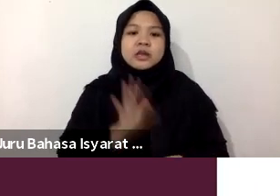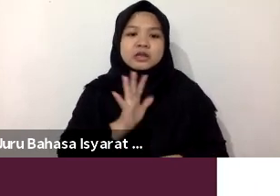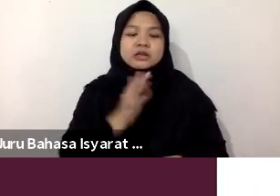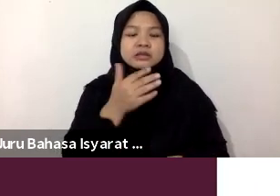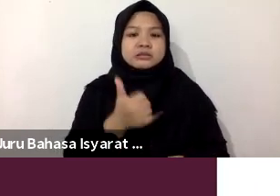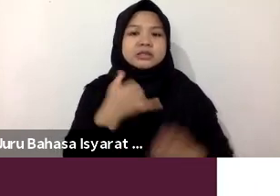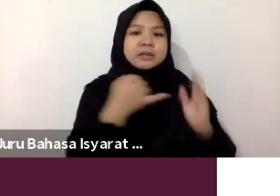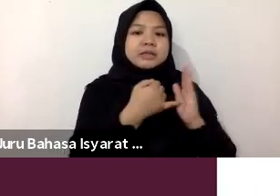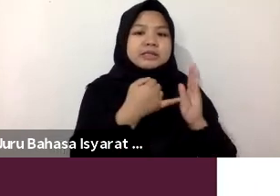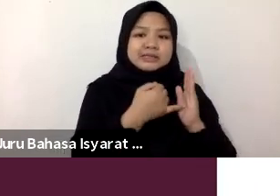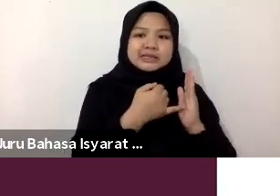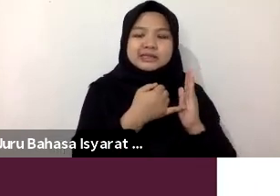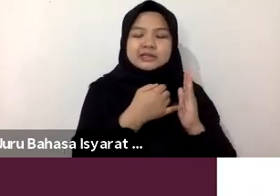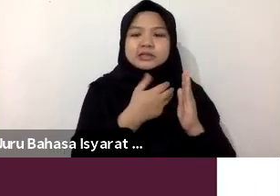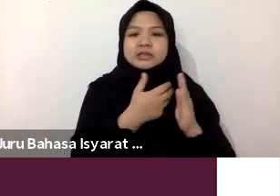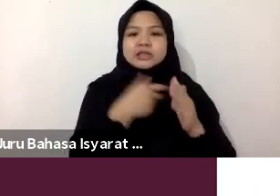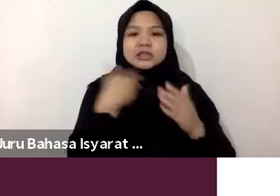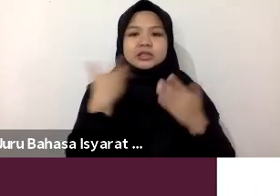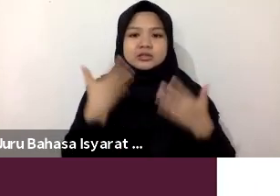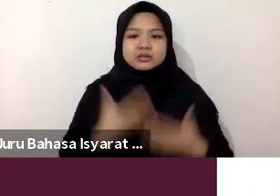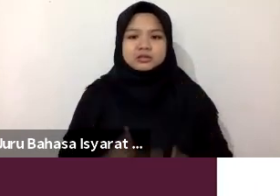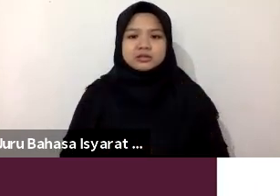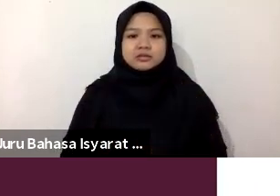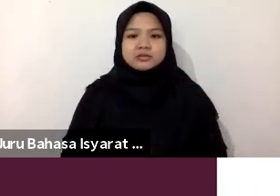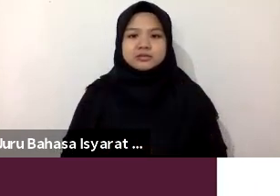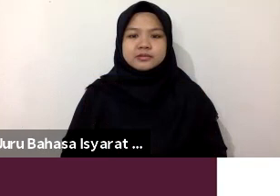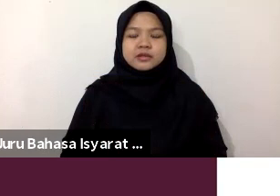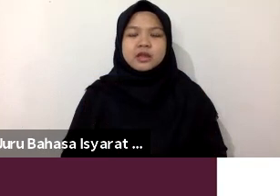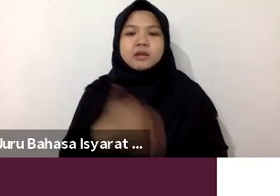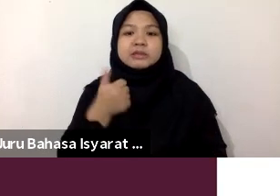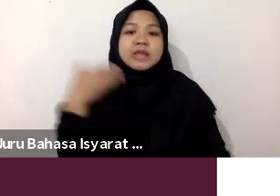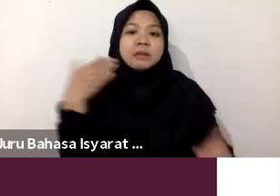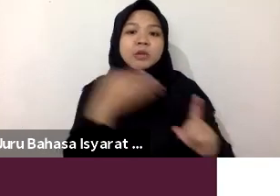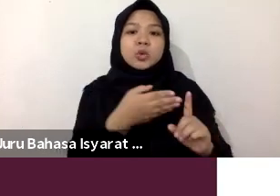mengisi sisrute ya biasanya ya untuk bisa merujuk